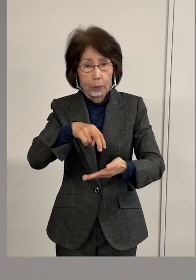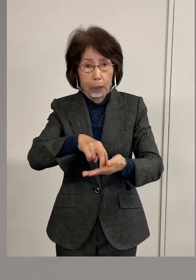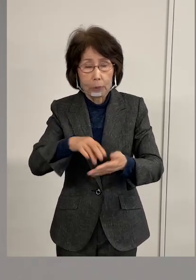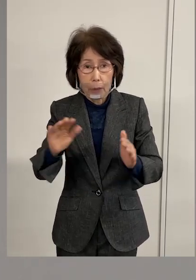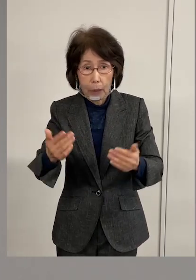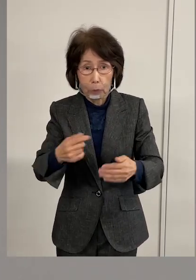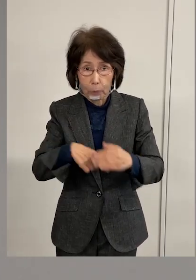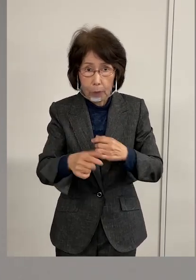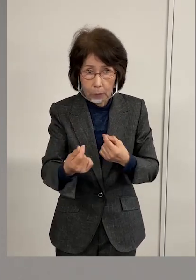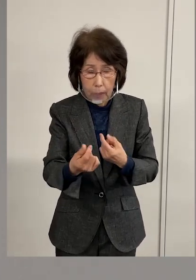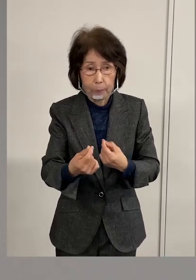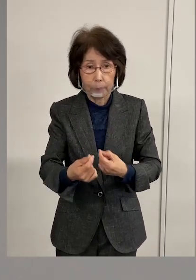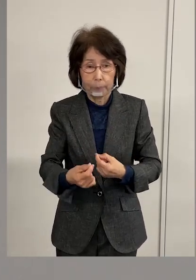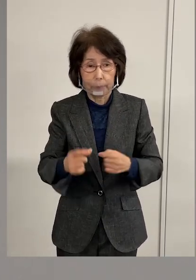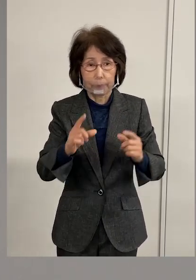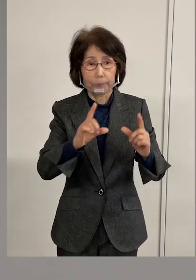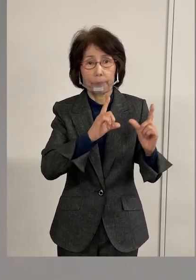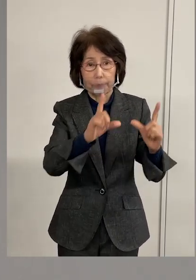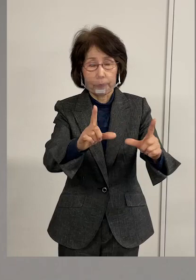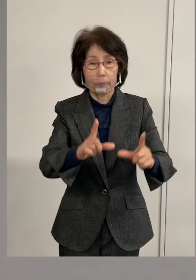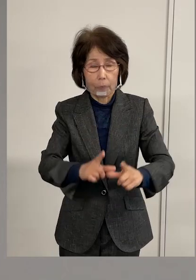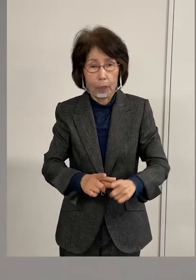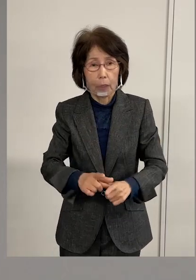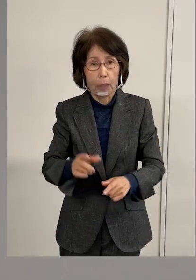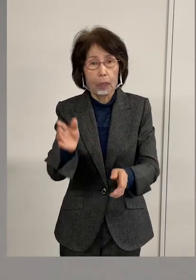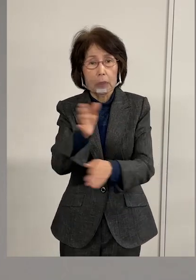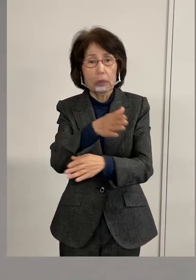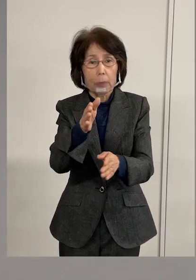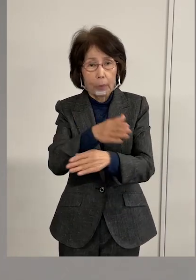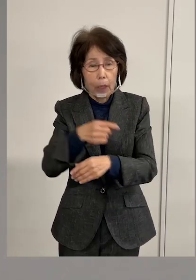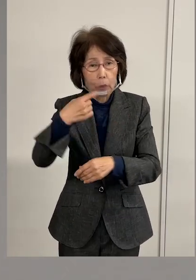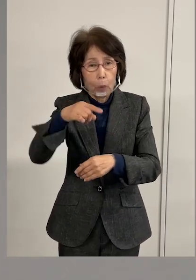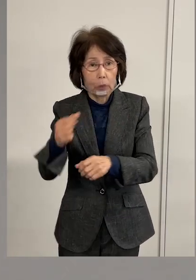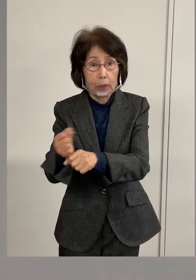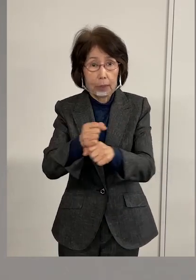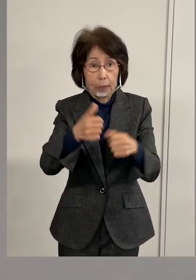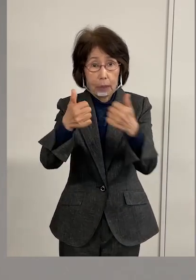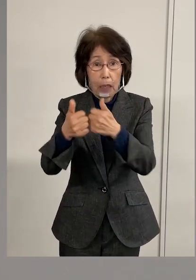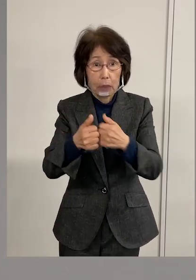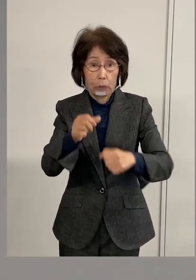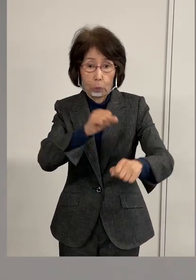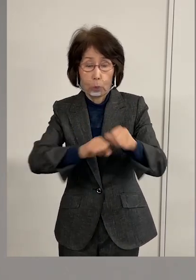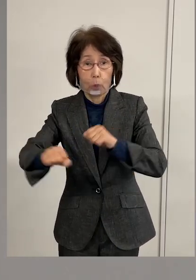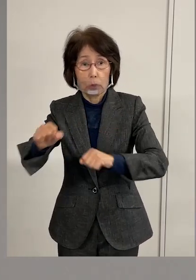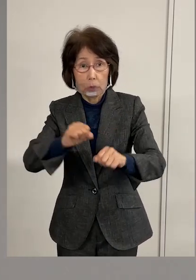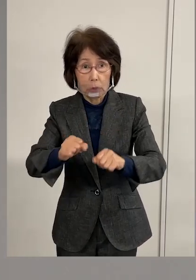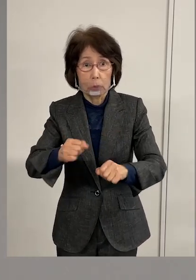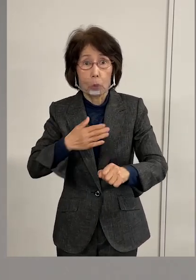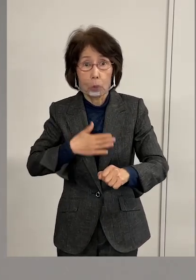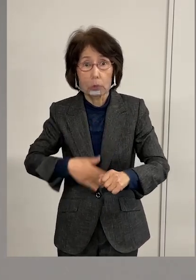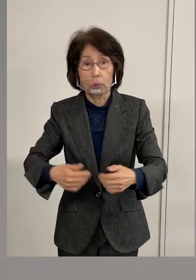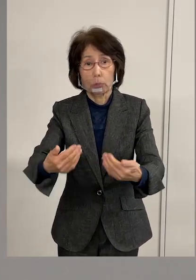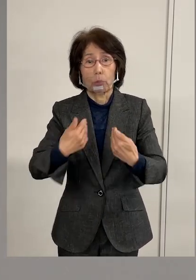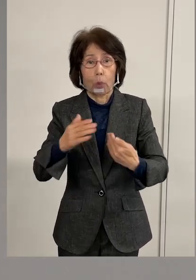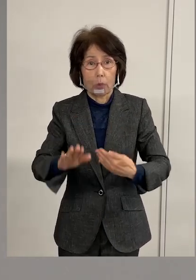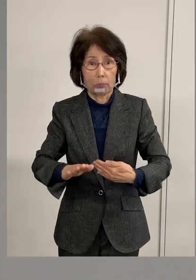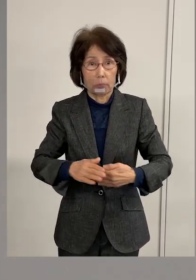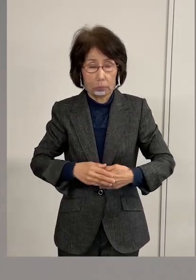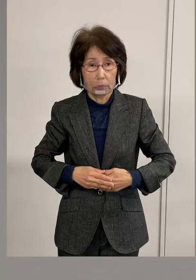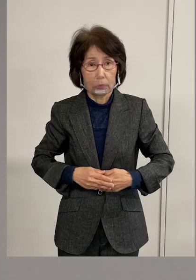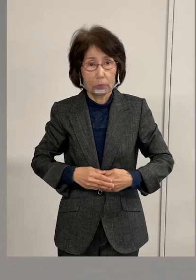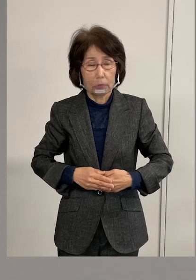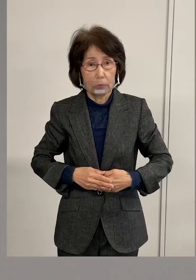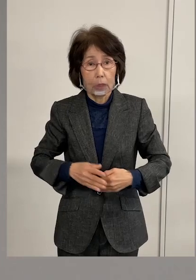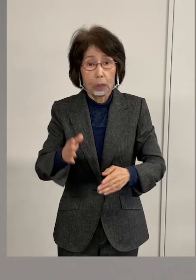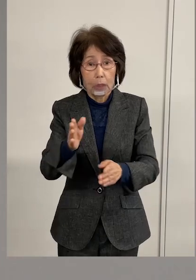しょうか。 当面はですね、教育再生会議の、まあ、動きということを知る必要もあるので、当面